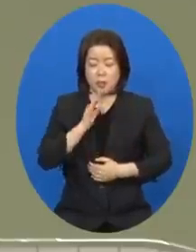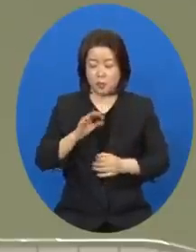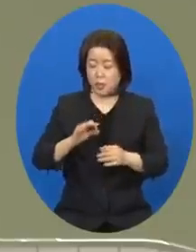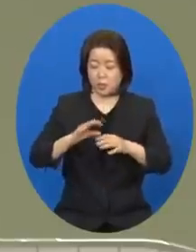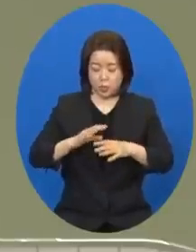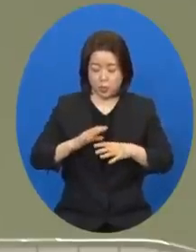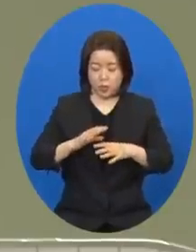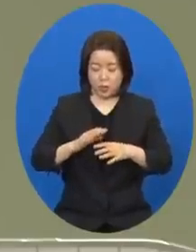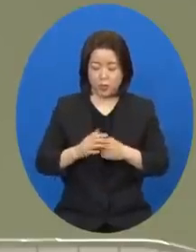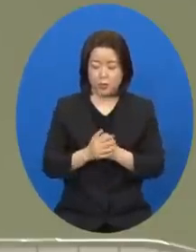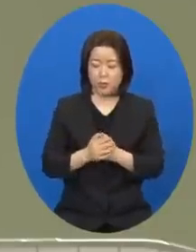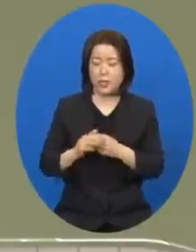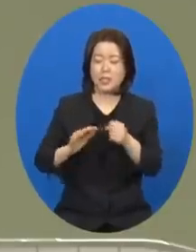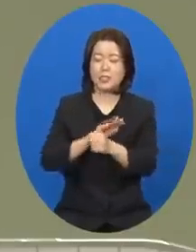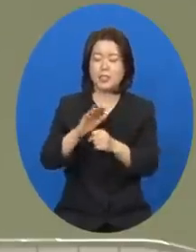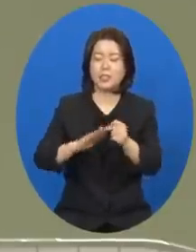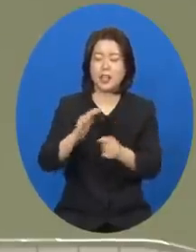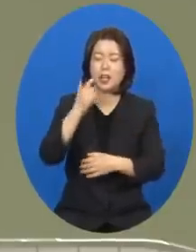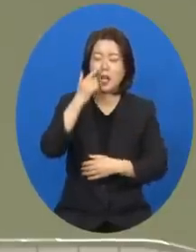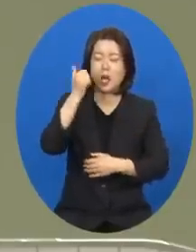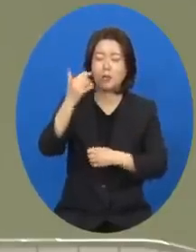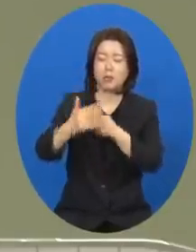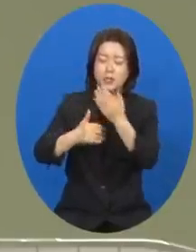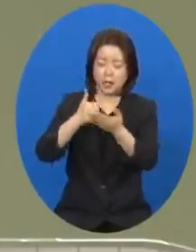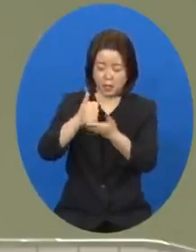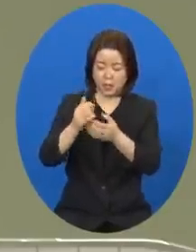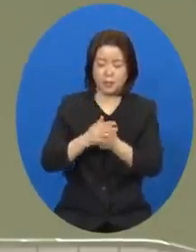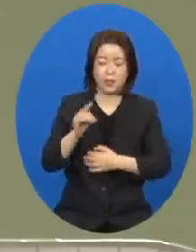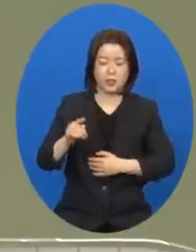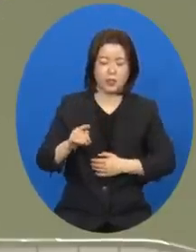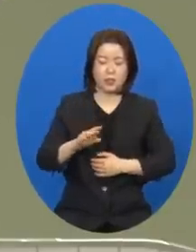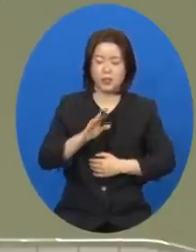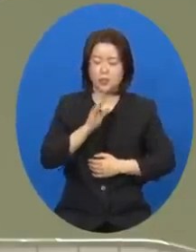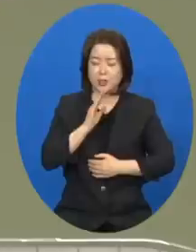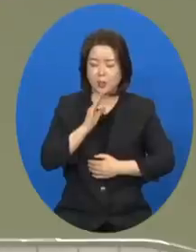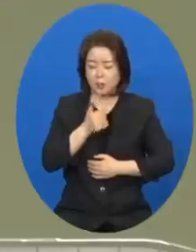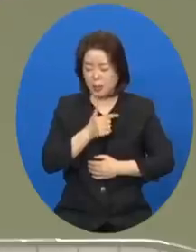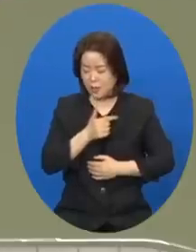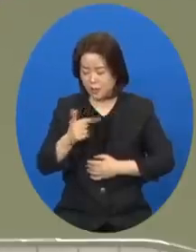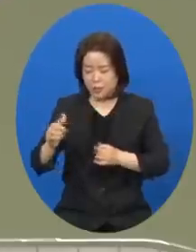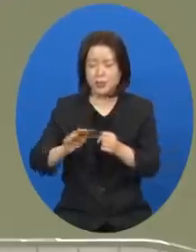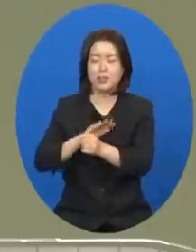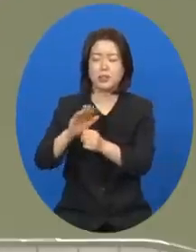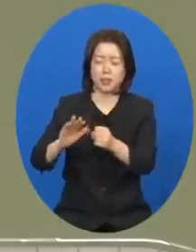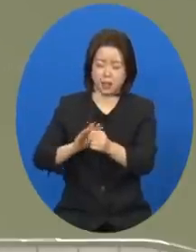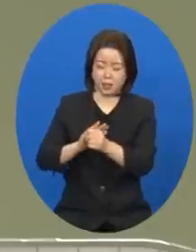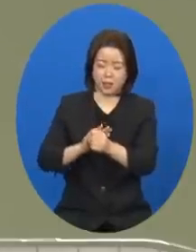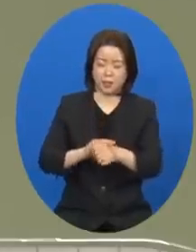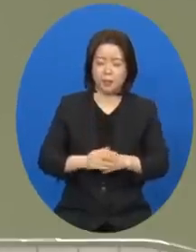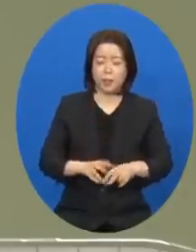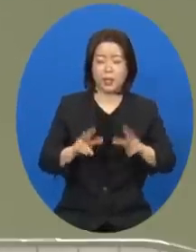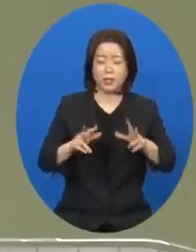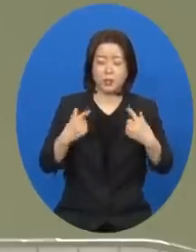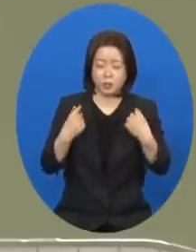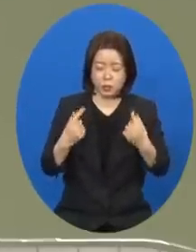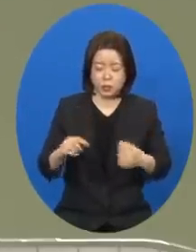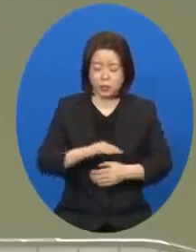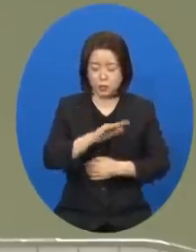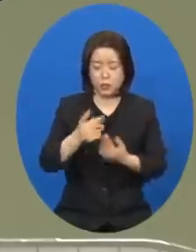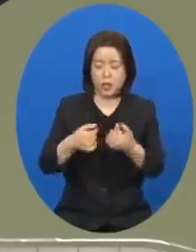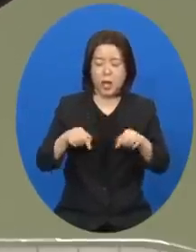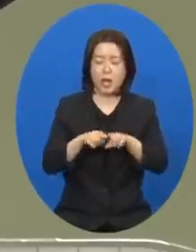놀라우신 사랑의 아버지 하나님, 그 말할 수 없는 사랑하심과 지금도 우리와 함께